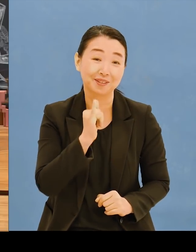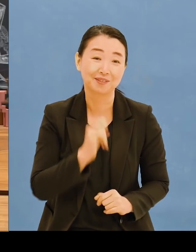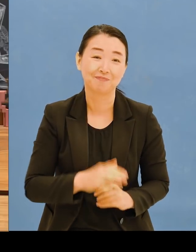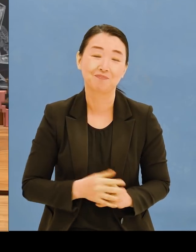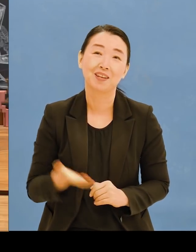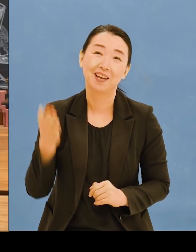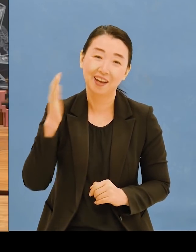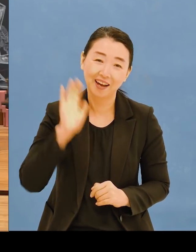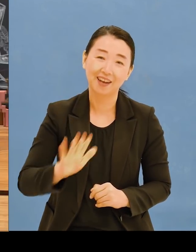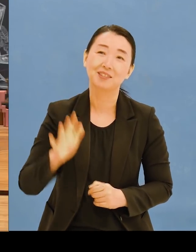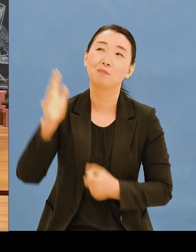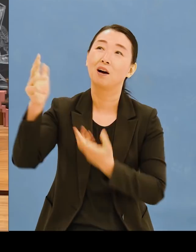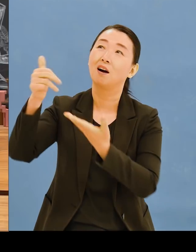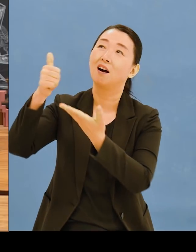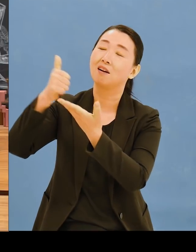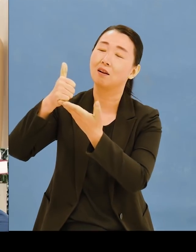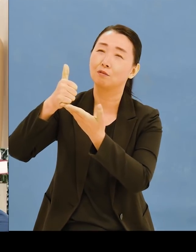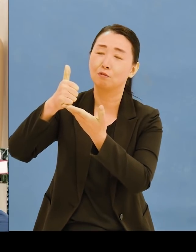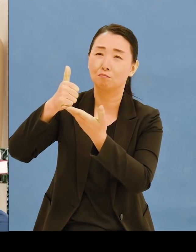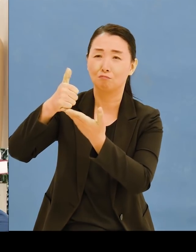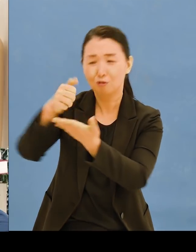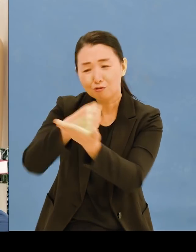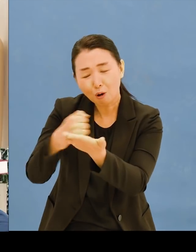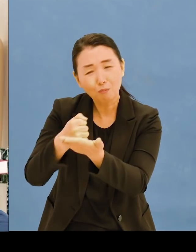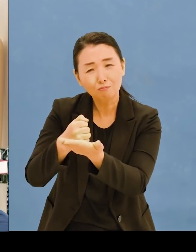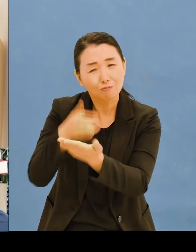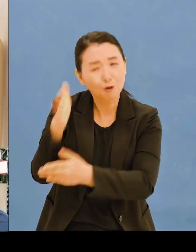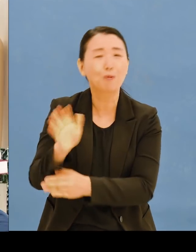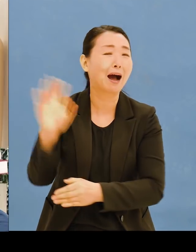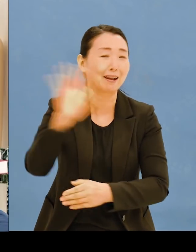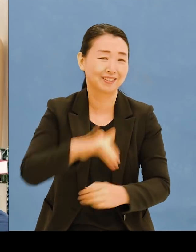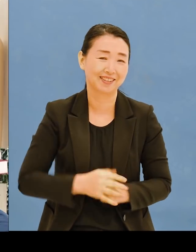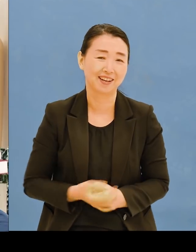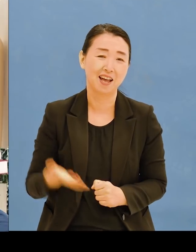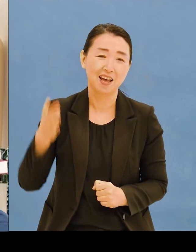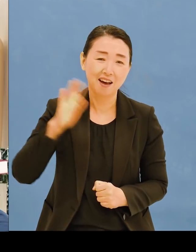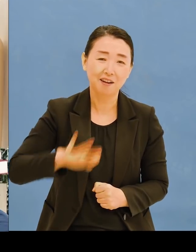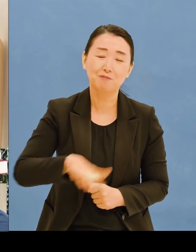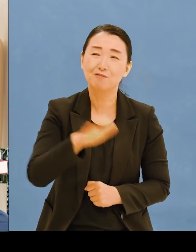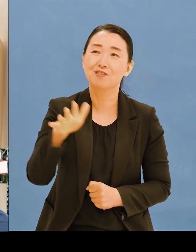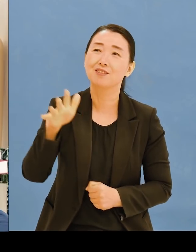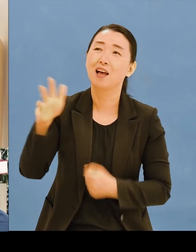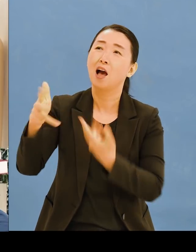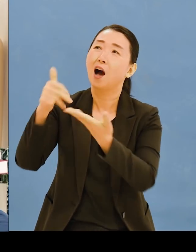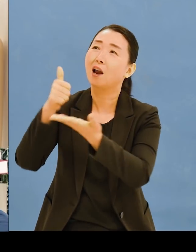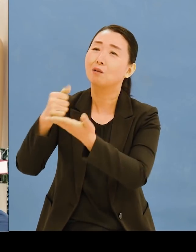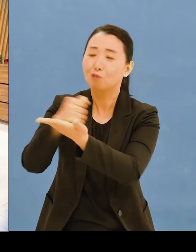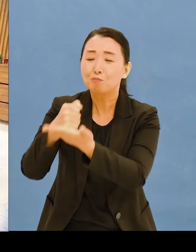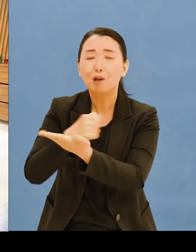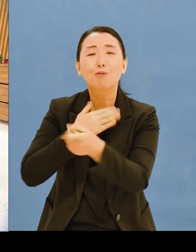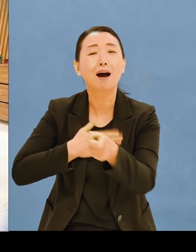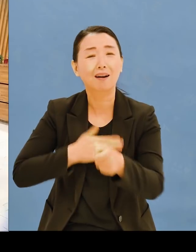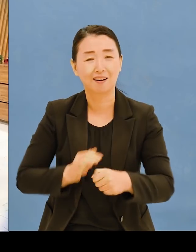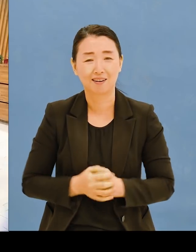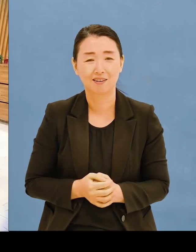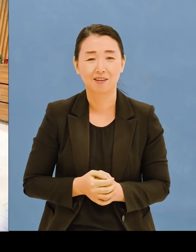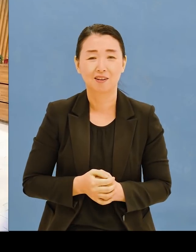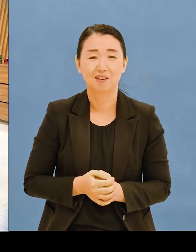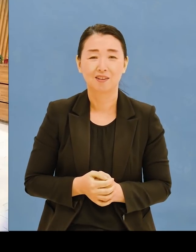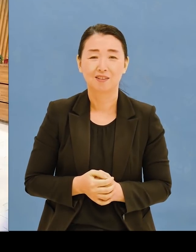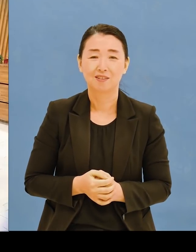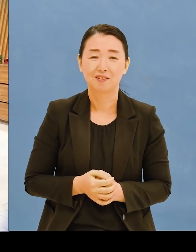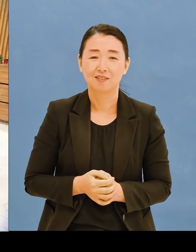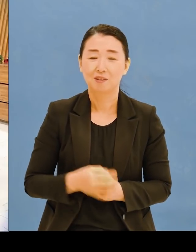있잖아요. 그렇죠. 근데 하나님은 답이 없죠. 하나님은 점쟁이가 아니잖아요. 그렇죠. 근데 우리가 어느 순간 하나님을 점쟁이로 만들고 있는 것 같아요. 맞아요. 그래서